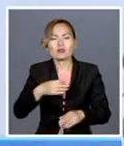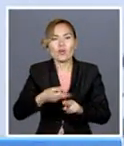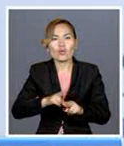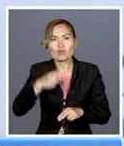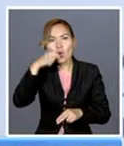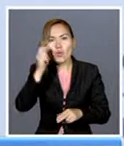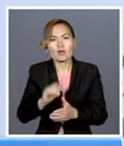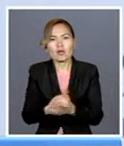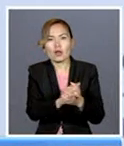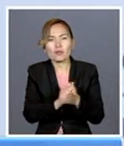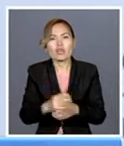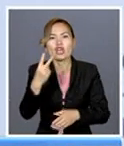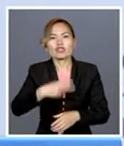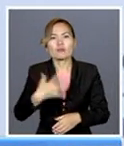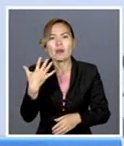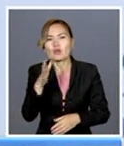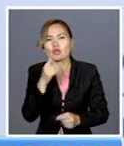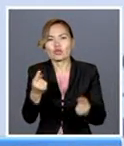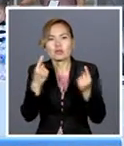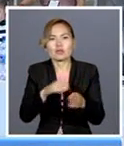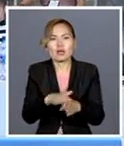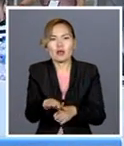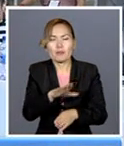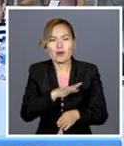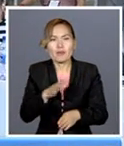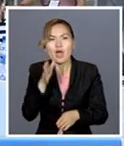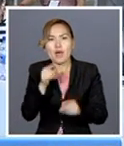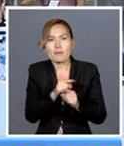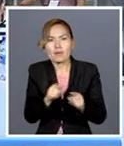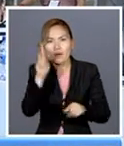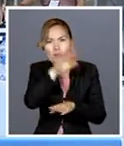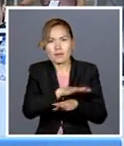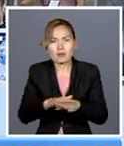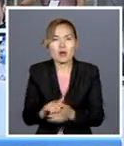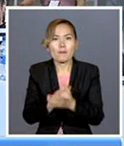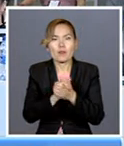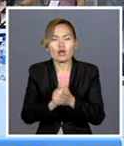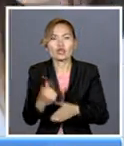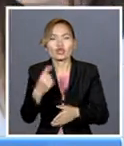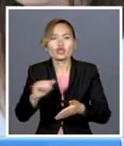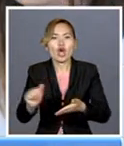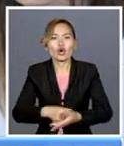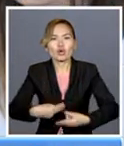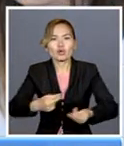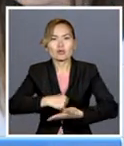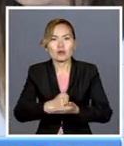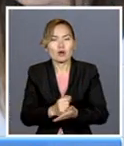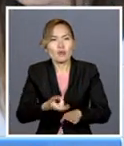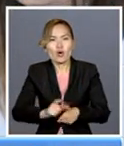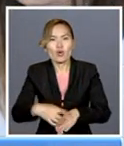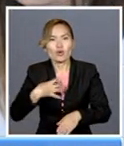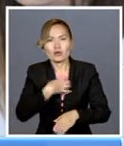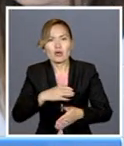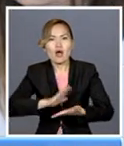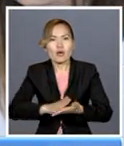қарым-қатынастың орнағанына 25 жыл толғанын атап өтті. Осы аралықта мемлекеттер бірлескен 100-ге жуық құжатқа қол қойды. Мәні терең, маңызы зор